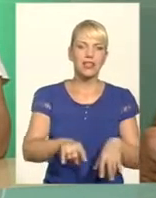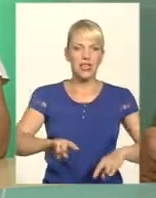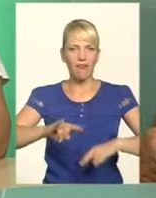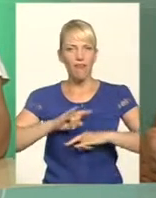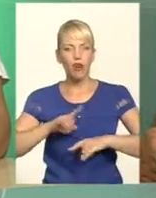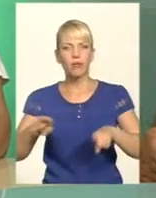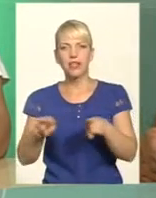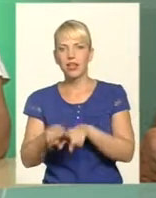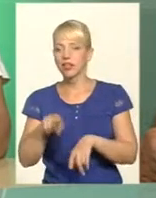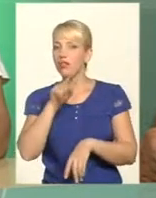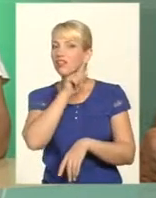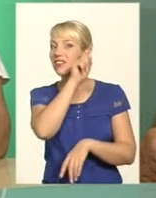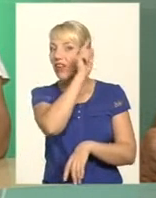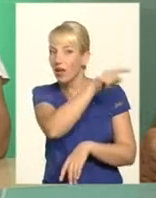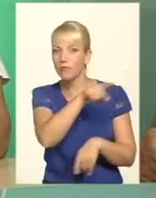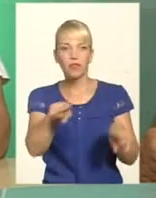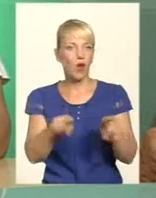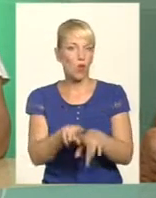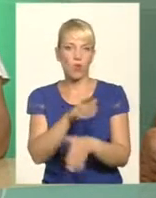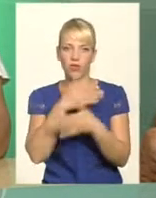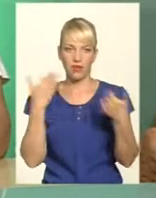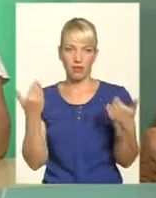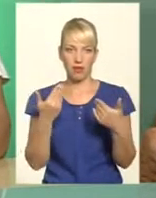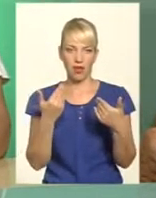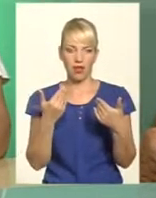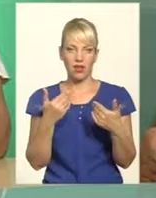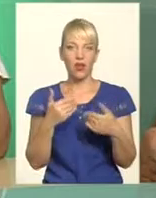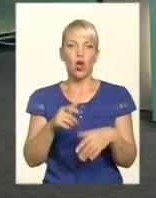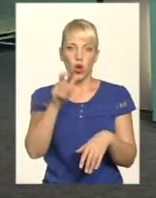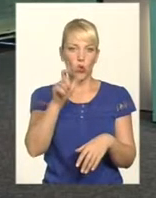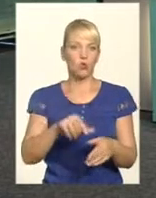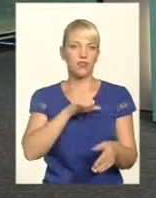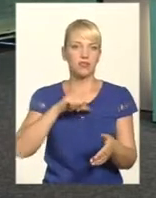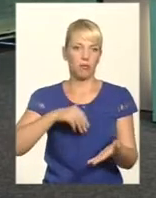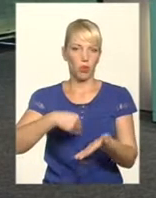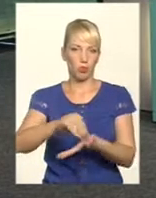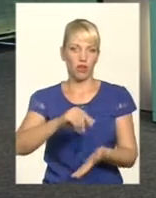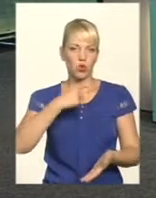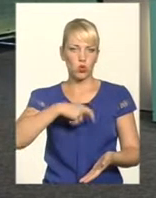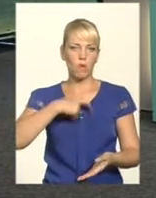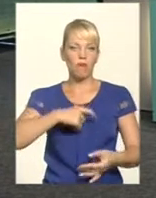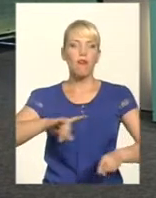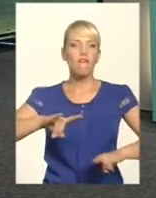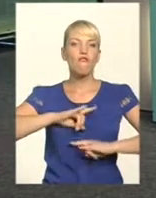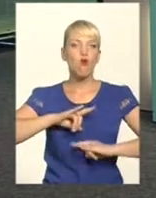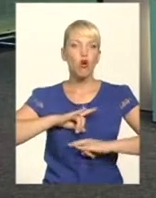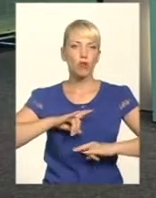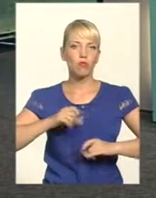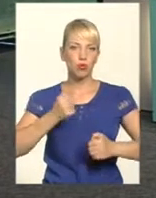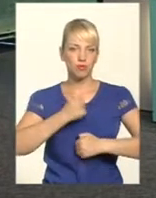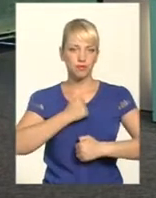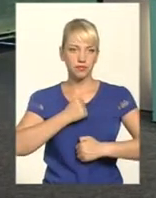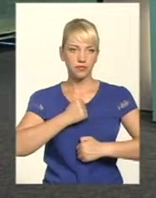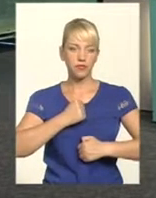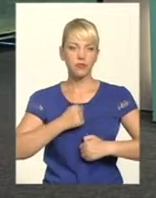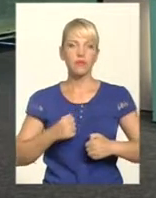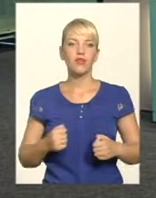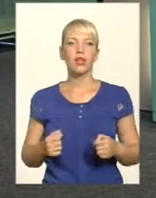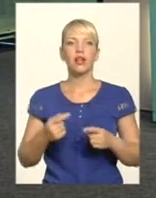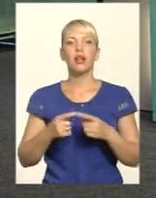воділа людина, я ще раз говорю, або сама купила, або її надали волонтери. Водіті. А та форма лежить на всякий випадок. Чи